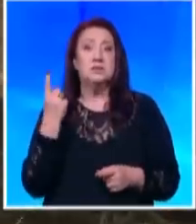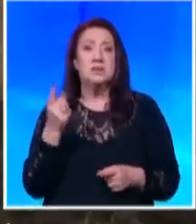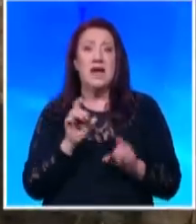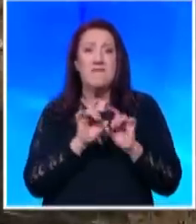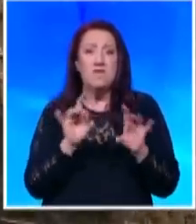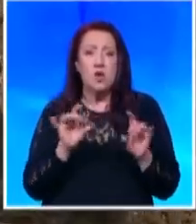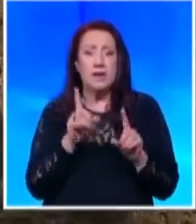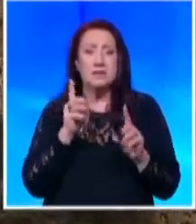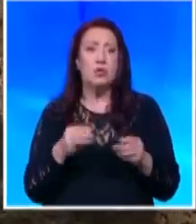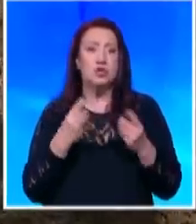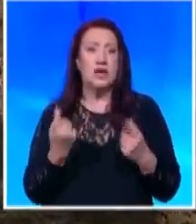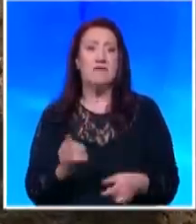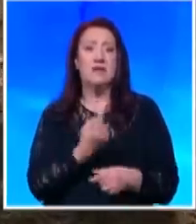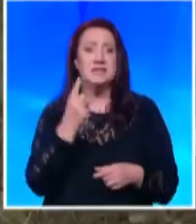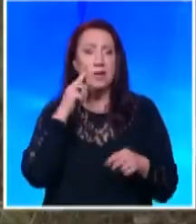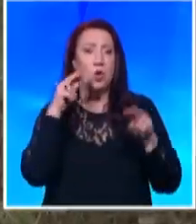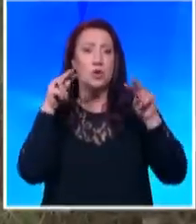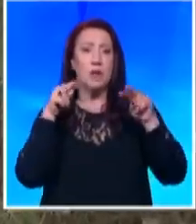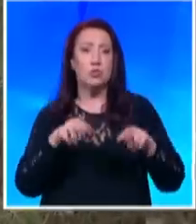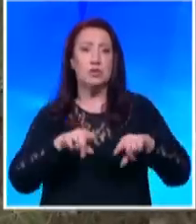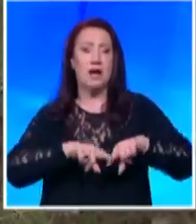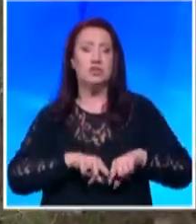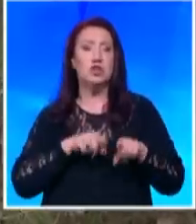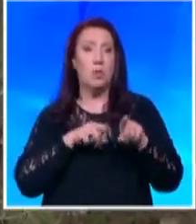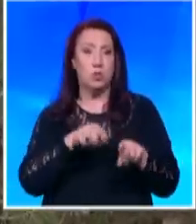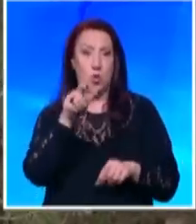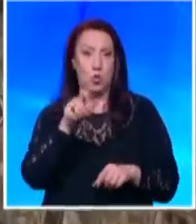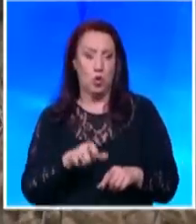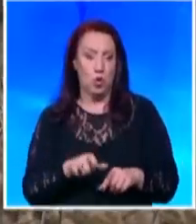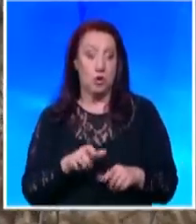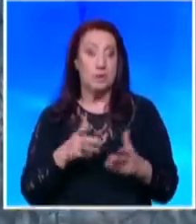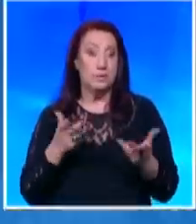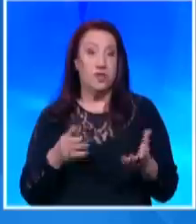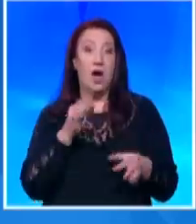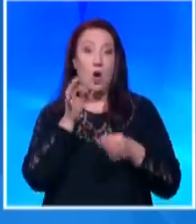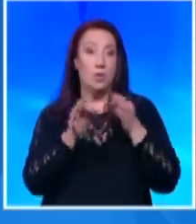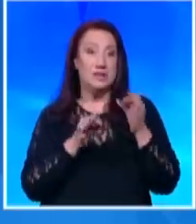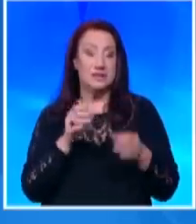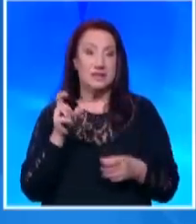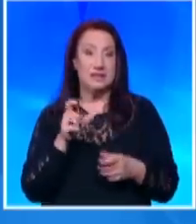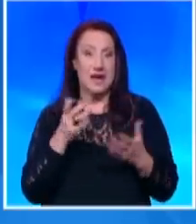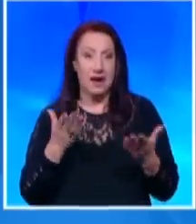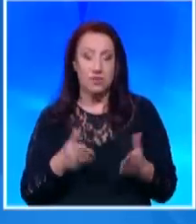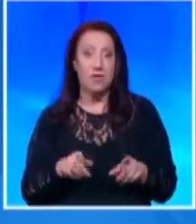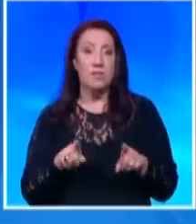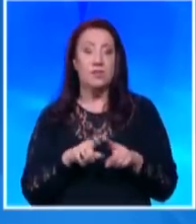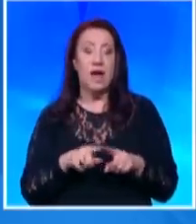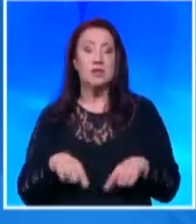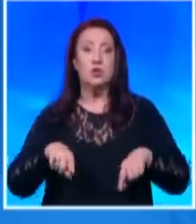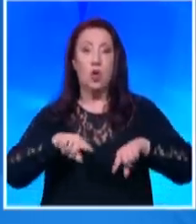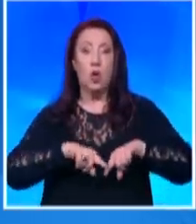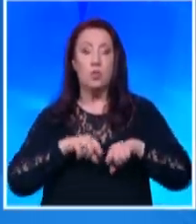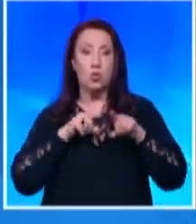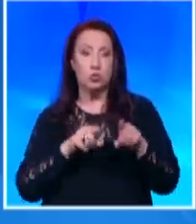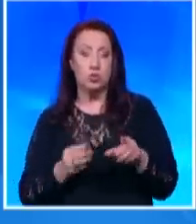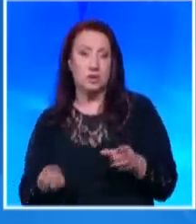наблюдаващият прокурор или длъжностни лица, на които е разрешено. Това обясни Сарафов. Както прокуратурата навлезе в политиката, така